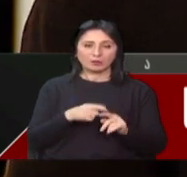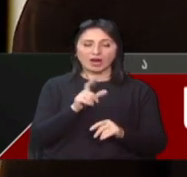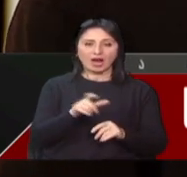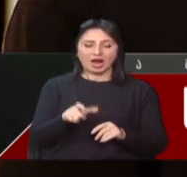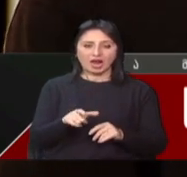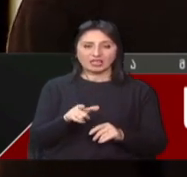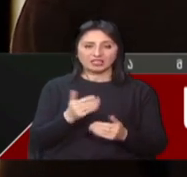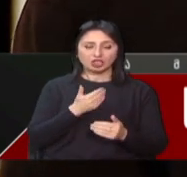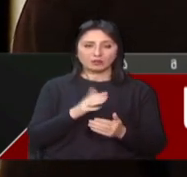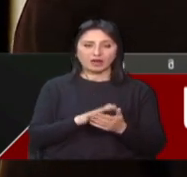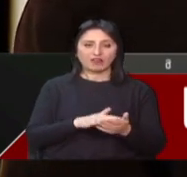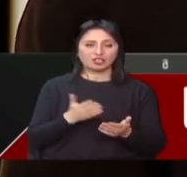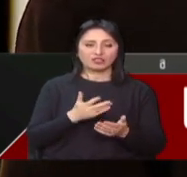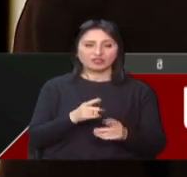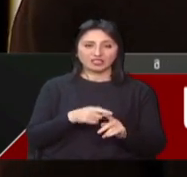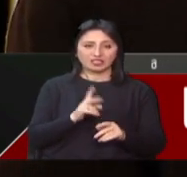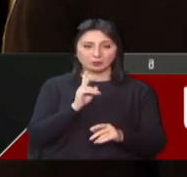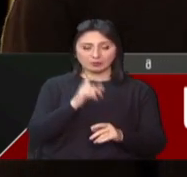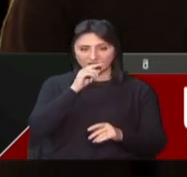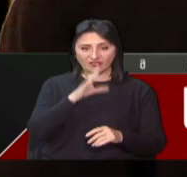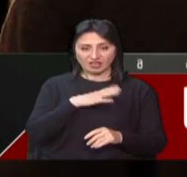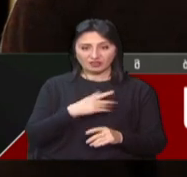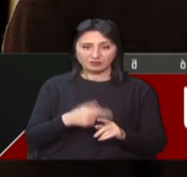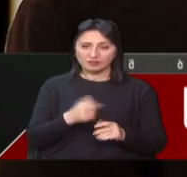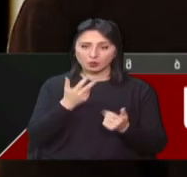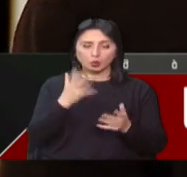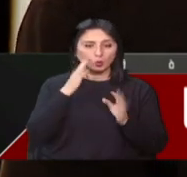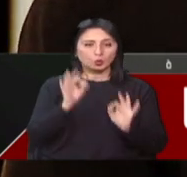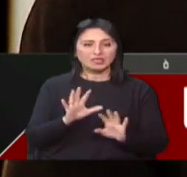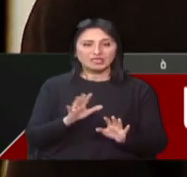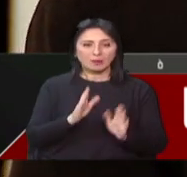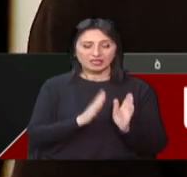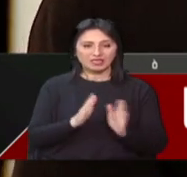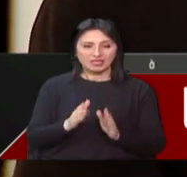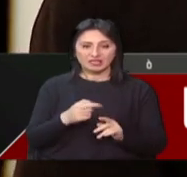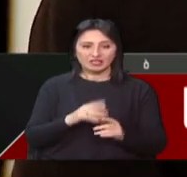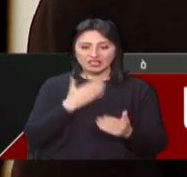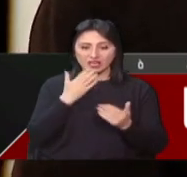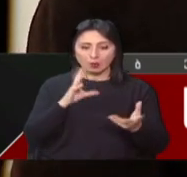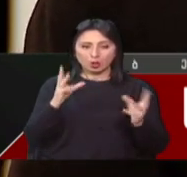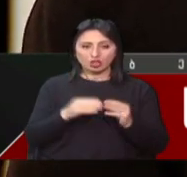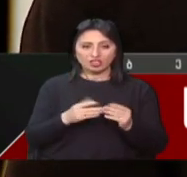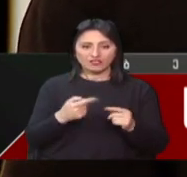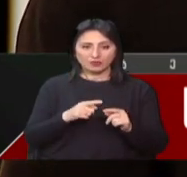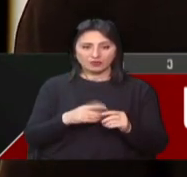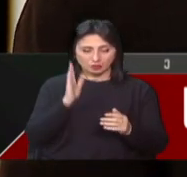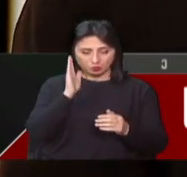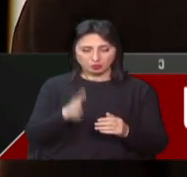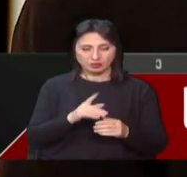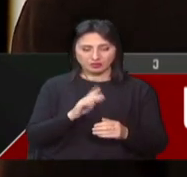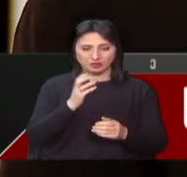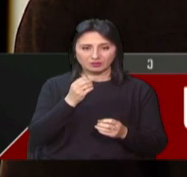ხალხის ცხოვრების გაგრძელება, რომლებიც ყვანი იყო. მე მგონი, იმდენად უსამართლო წესრიგია, რომ საბოლოო ჯამში ეს კოლიზიას გამოიწვევს,